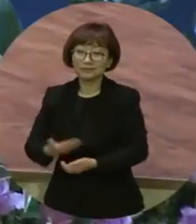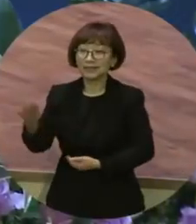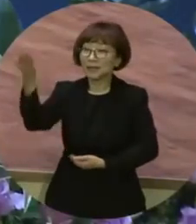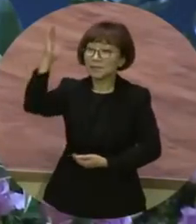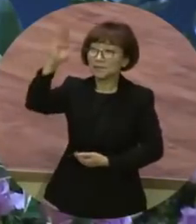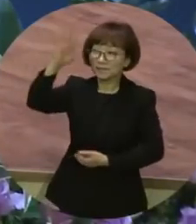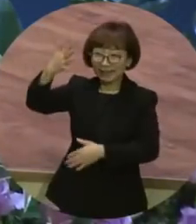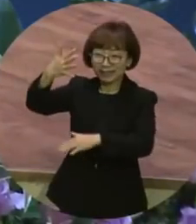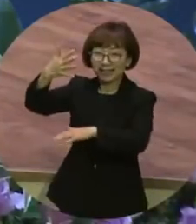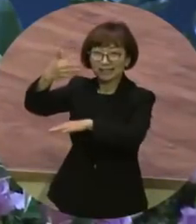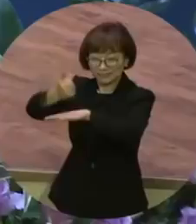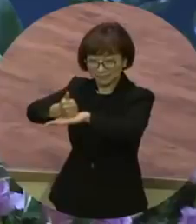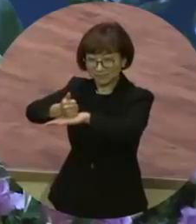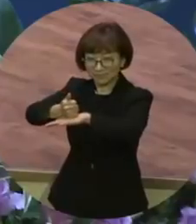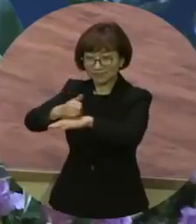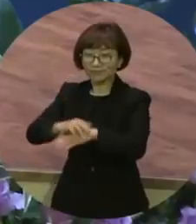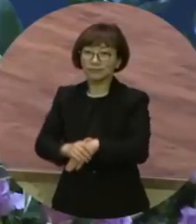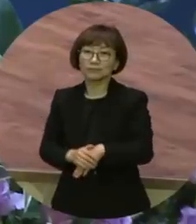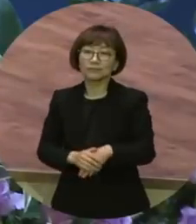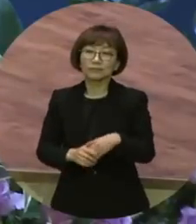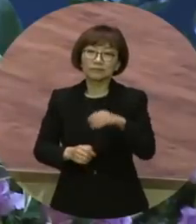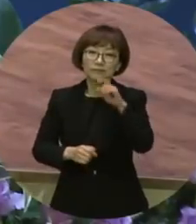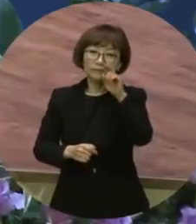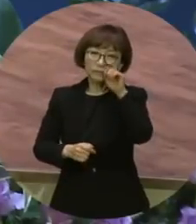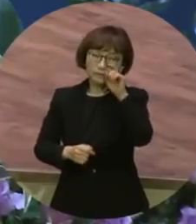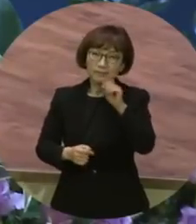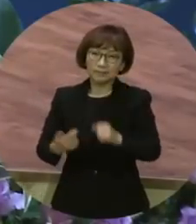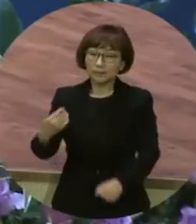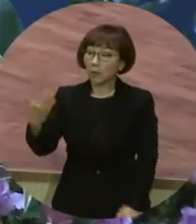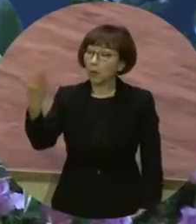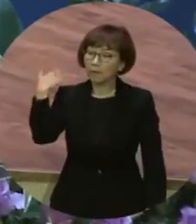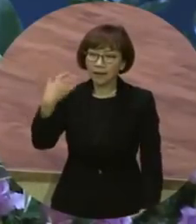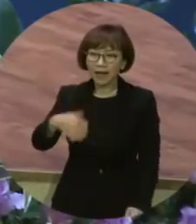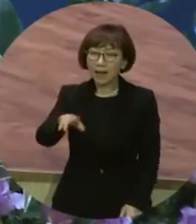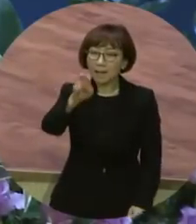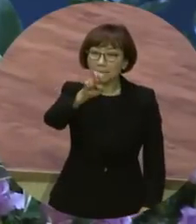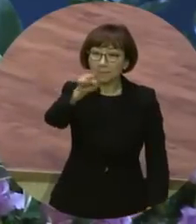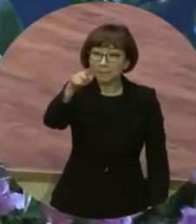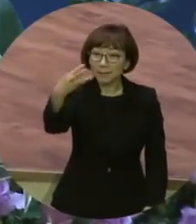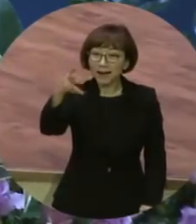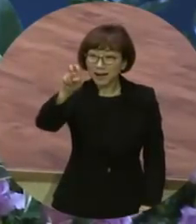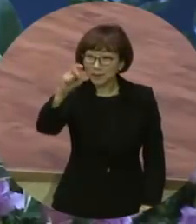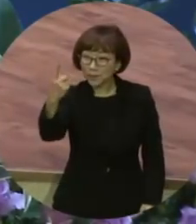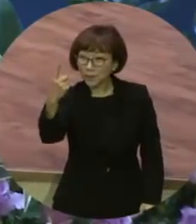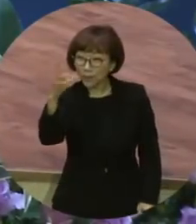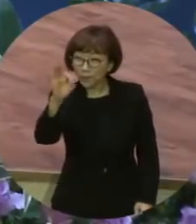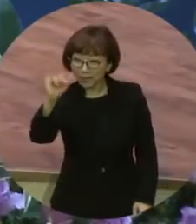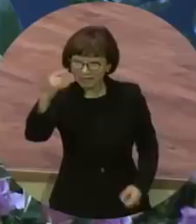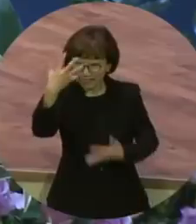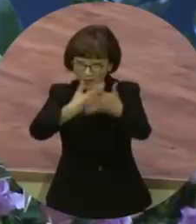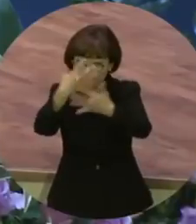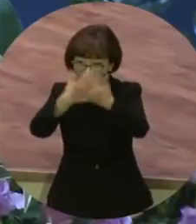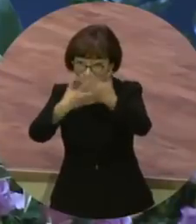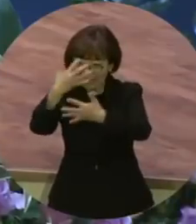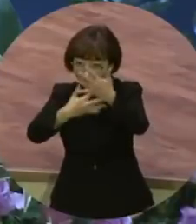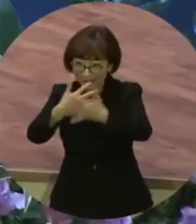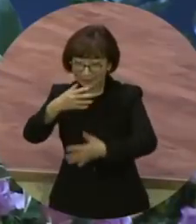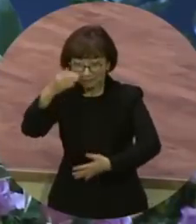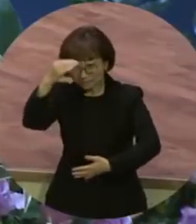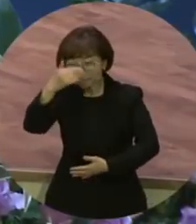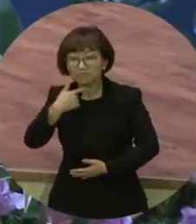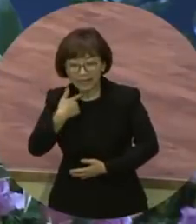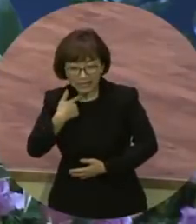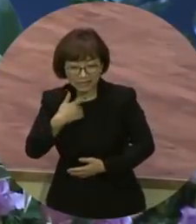영화 말모이라는 영화를 봤어요. 실화를 바탕으로 한 영화죠. 일제강점기 때 일본이 한글을 없애기 위해서